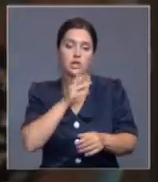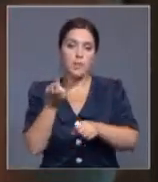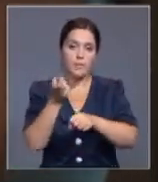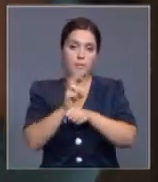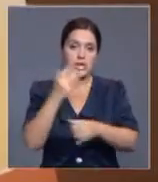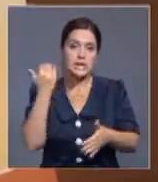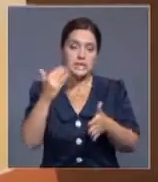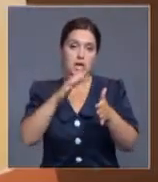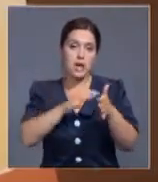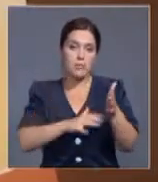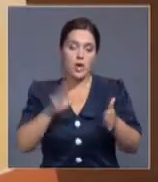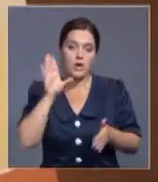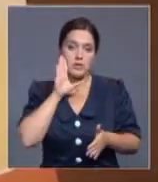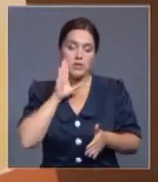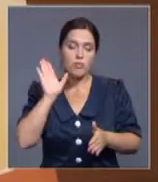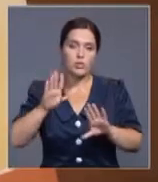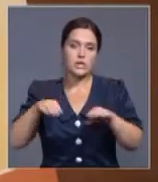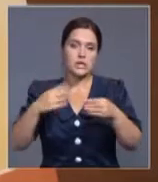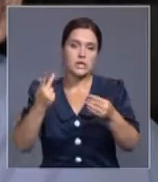дается 3-дневный срок на раздумье.